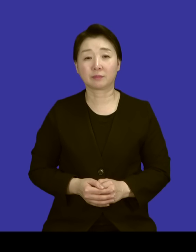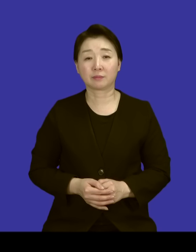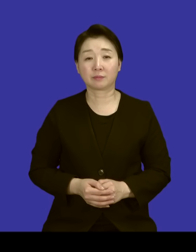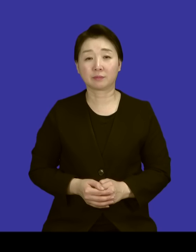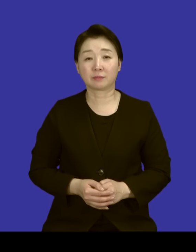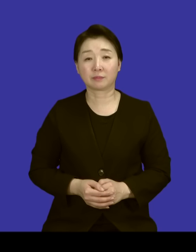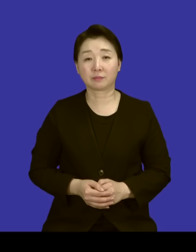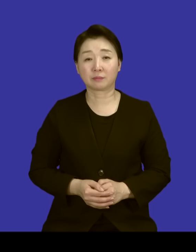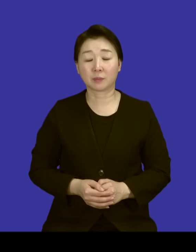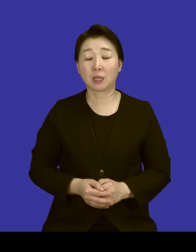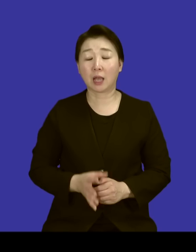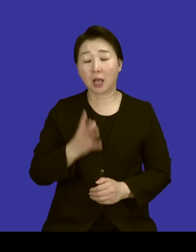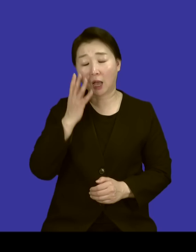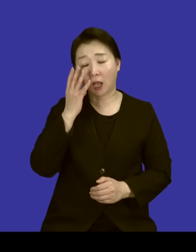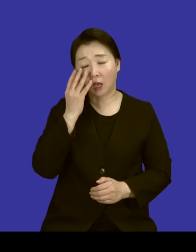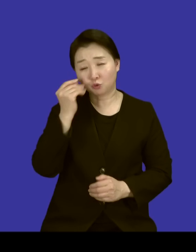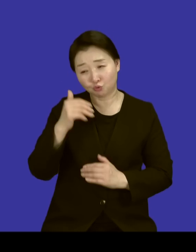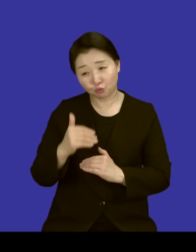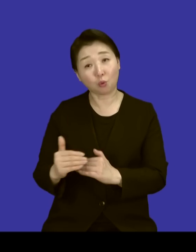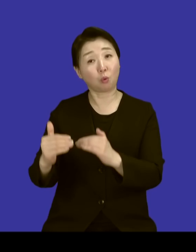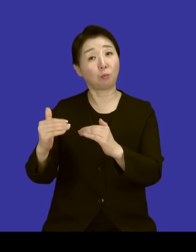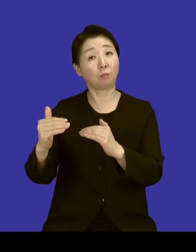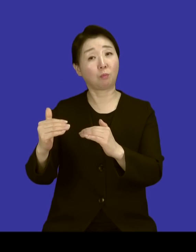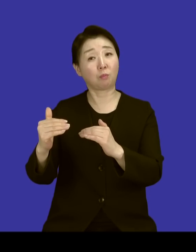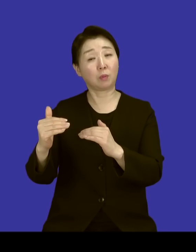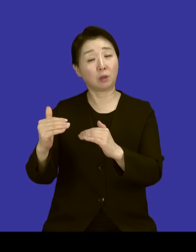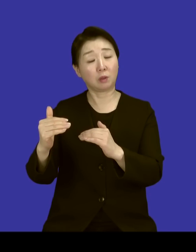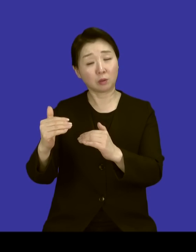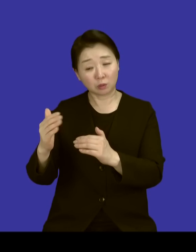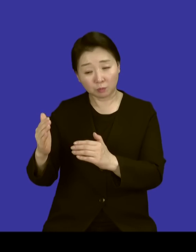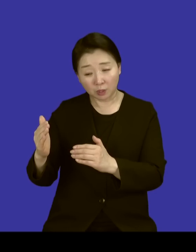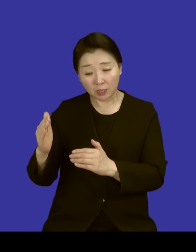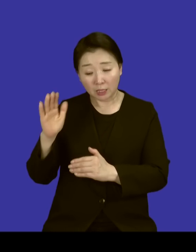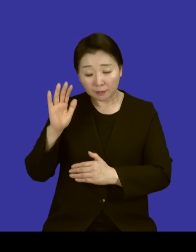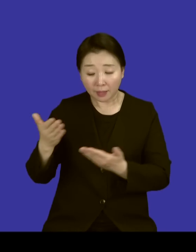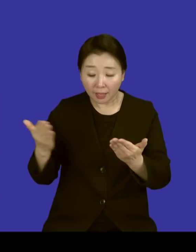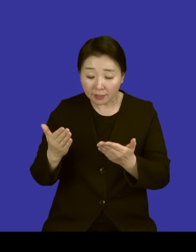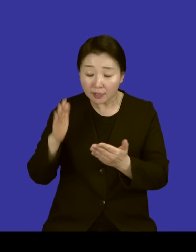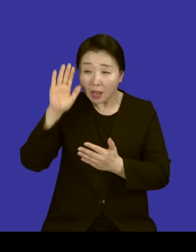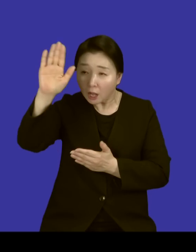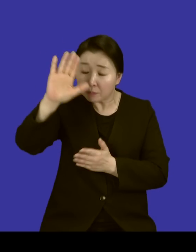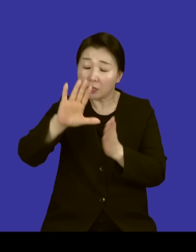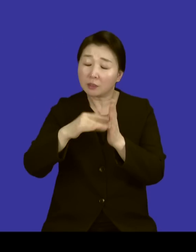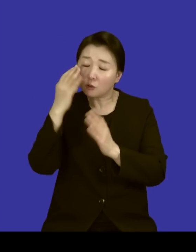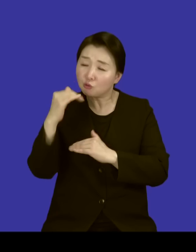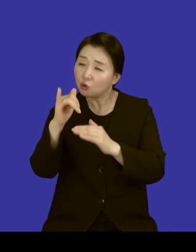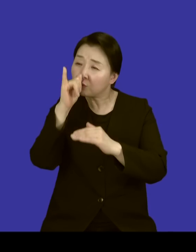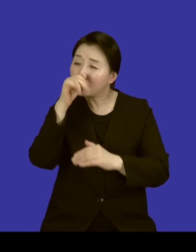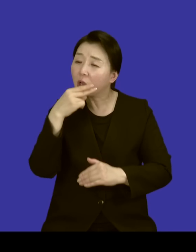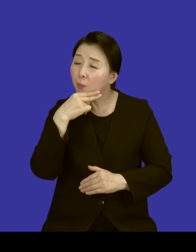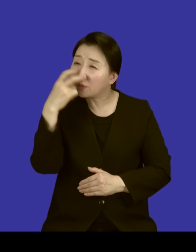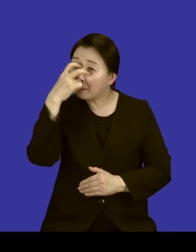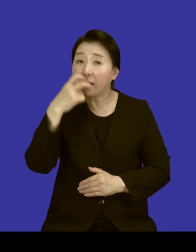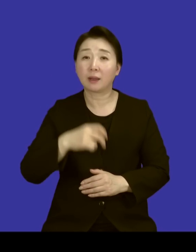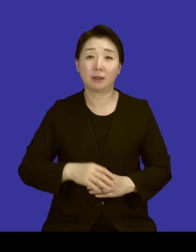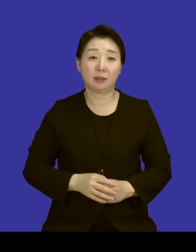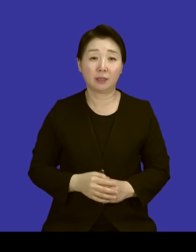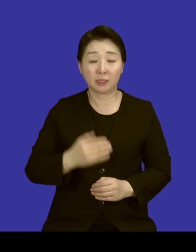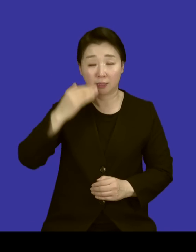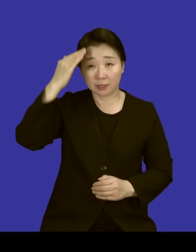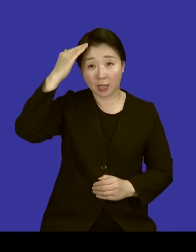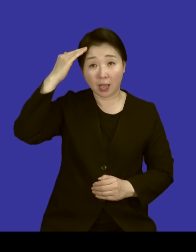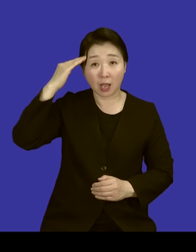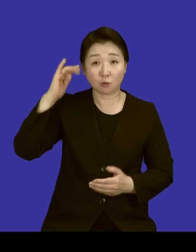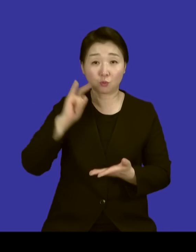그렇게 해서 순조로움. 그럼 이제 앞으로 내가 가는 길에 순조로움이 있을지를 제가 살폈죠. 네. 예. 그래서 제가 이제 한국에 들어올